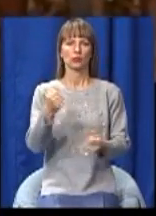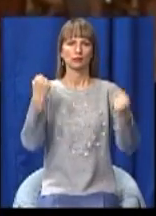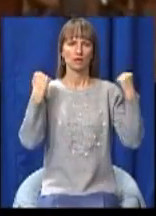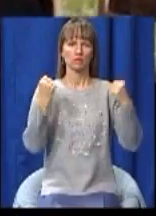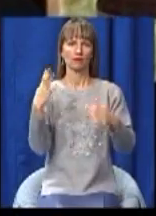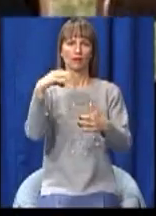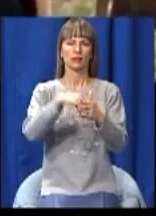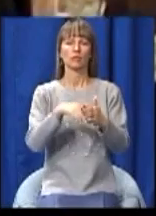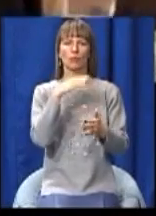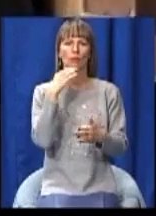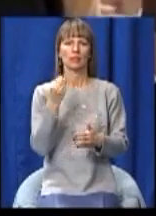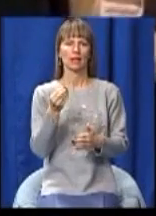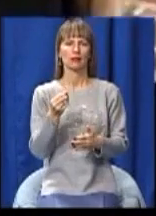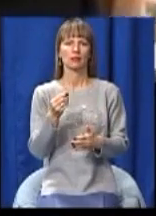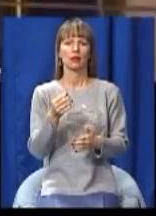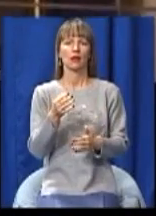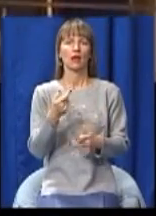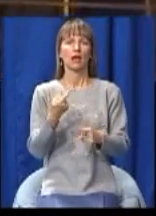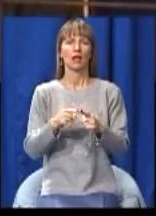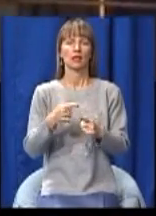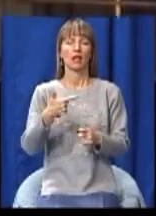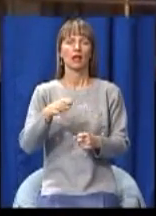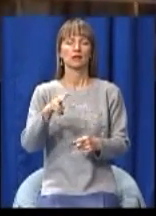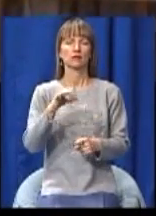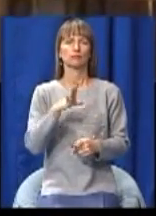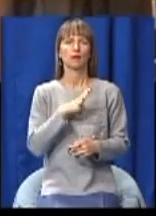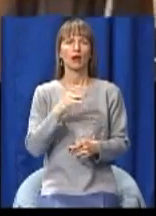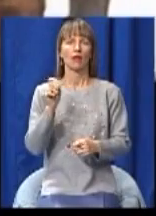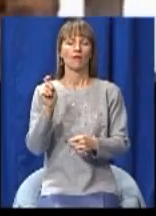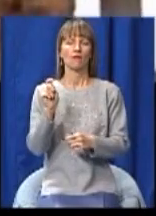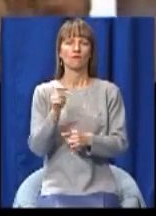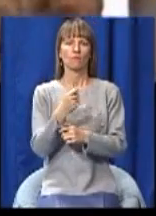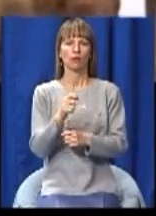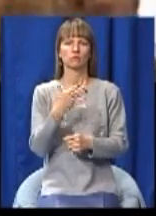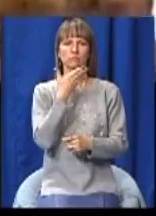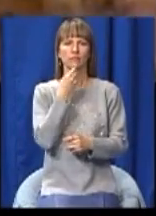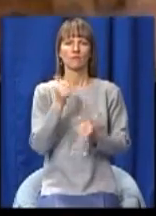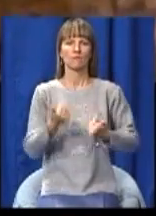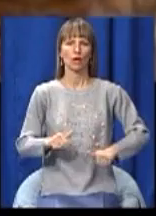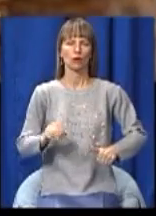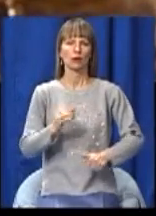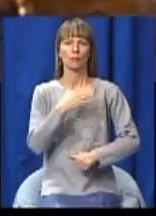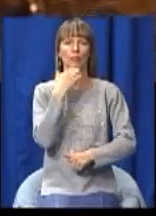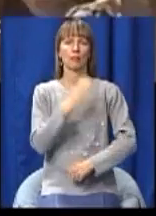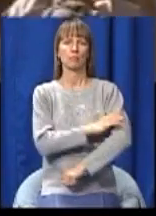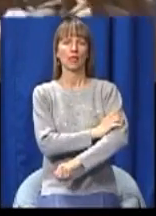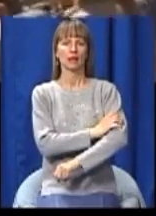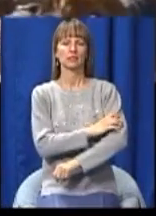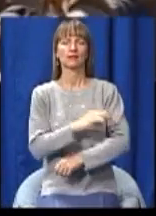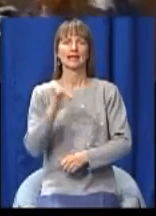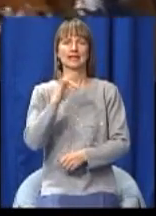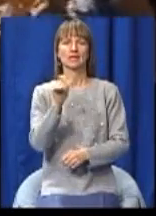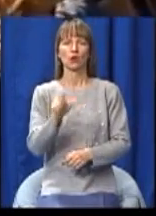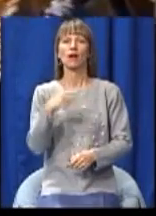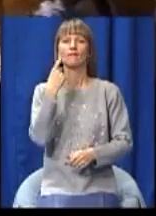аллегрова ранних радиаторами буду героем из ужасных кино старичок идеальную фигуру и воруем язев достижений историки в